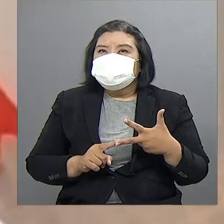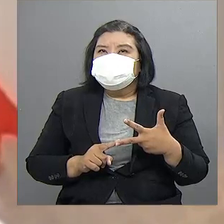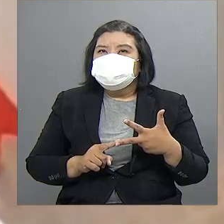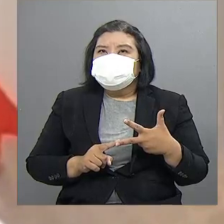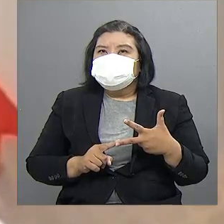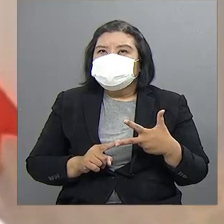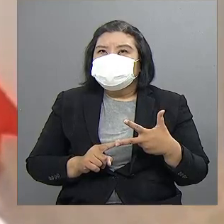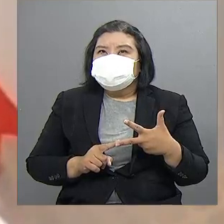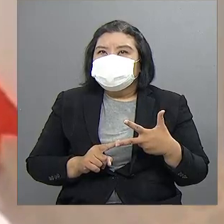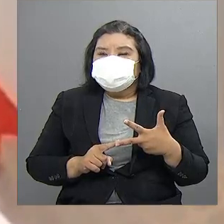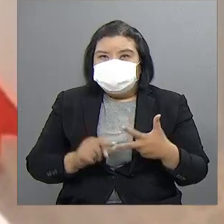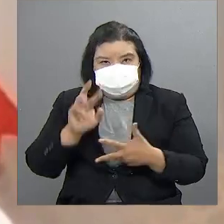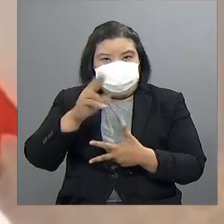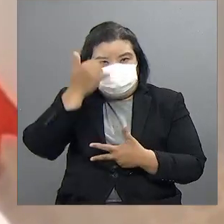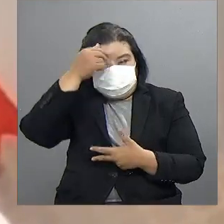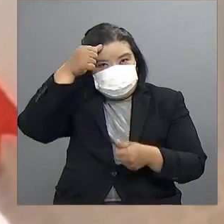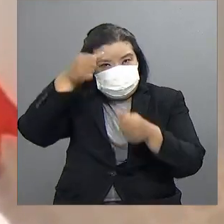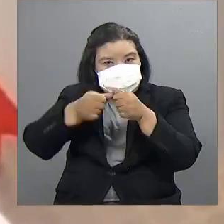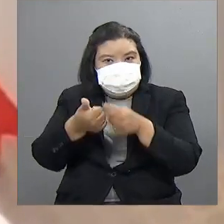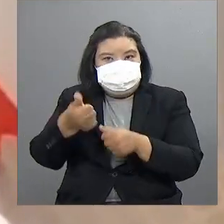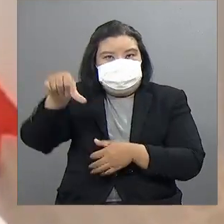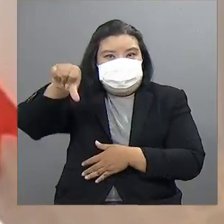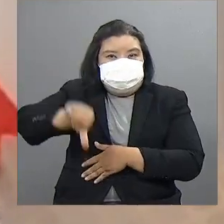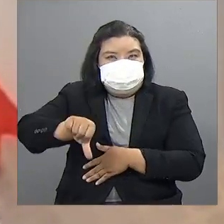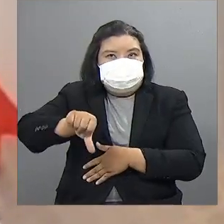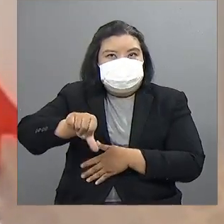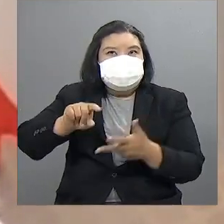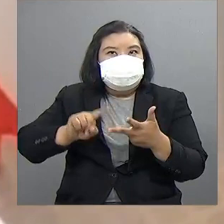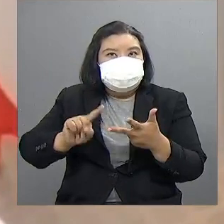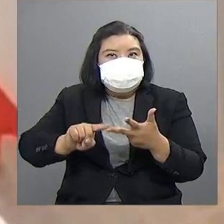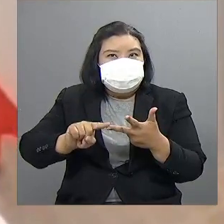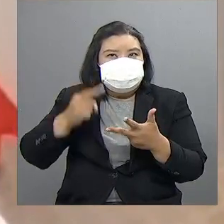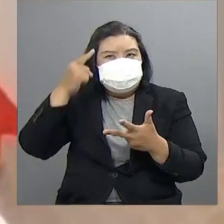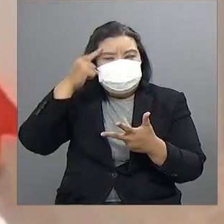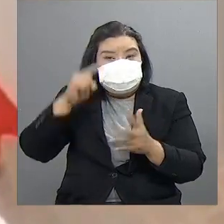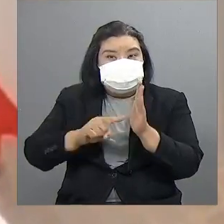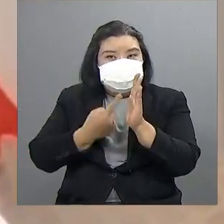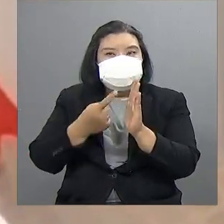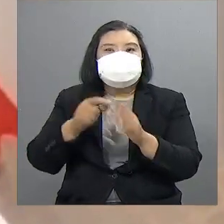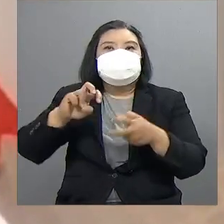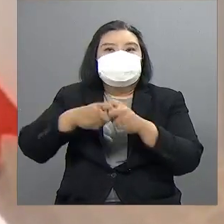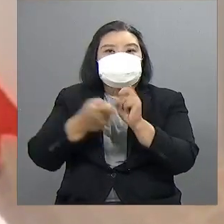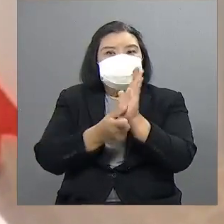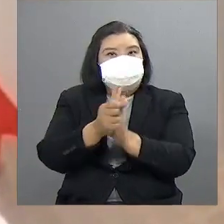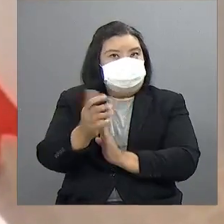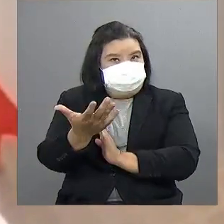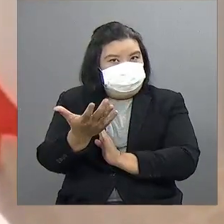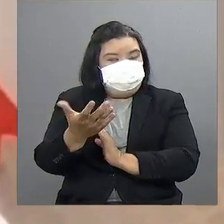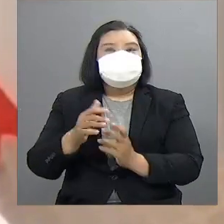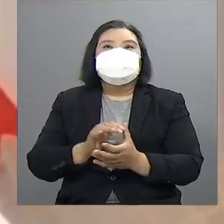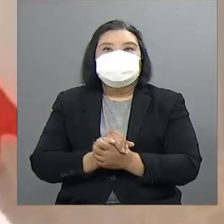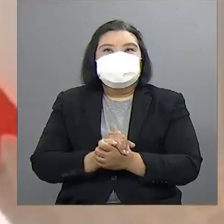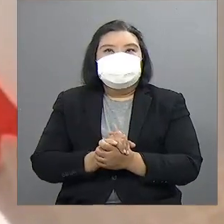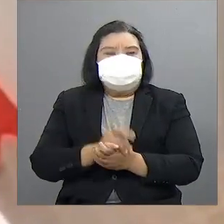ากขึ้นเนี่ยเพราะไม่ได้เจาะจงไปที่ต้นเหตุของโรคสมองเสื่อมซึ่งเกิดจากการสะส